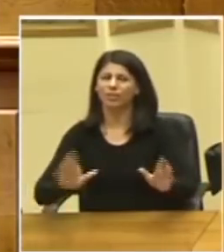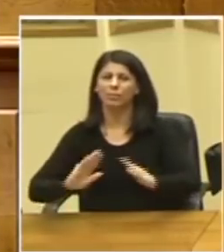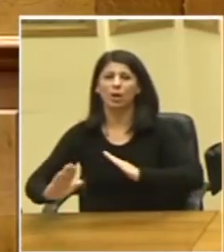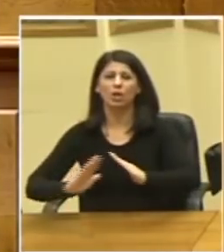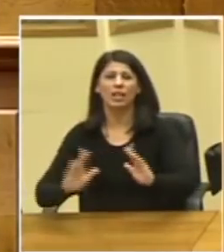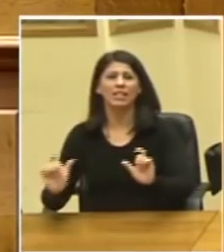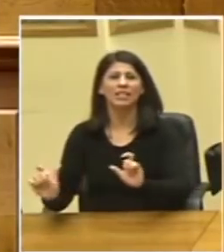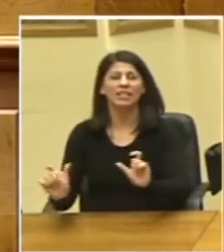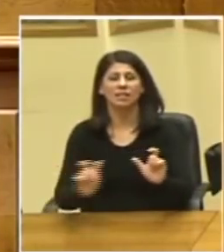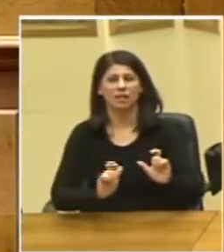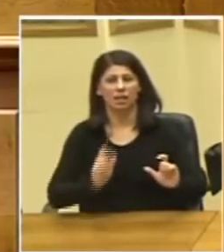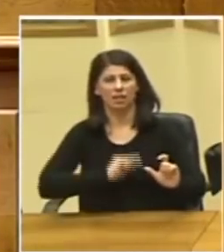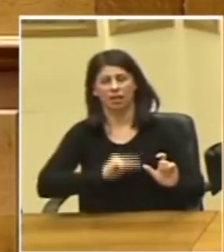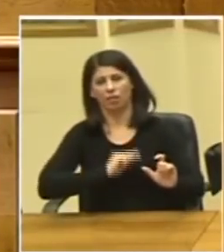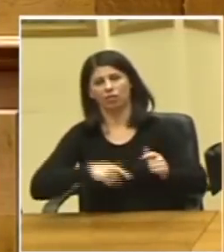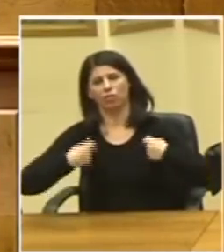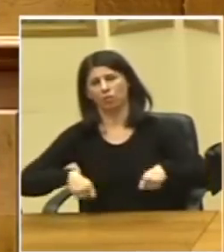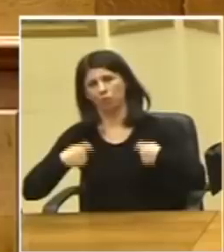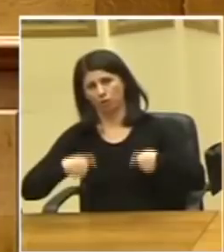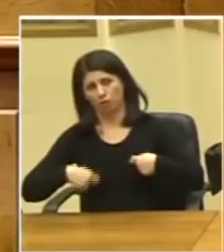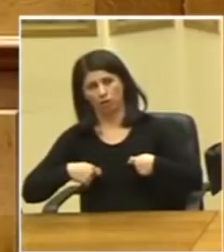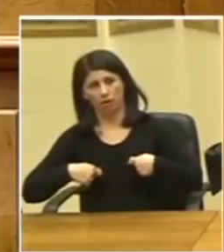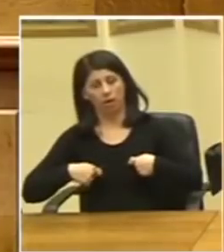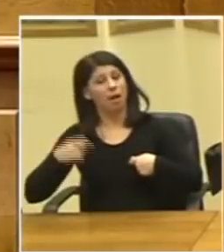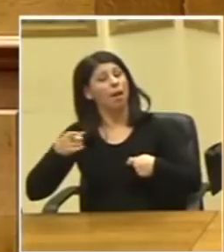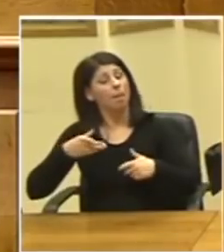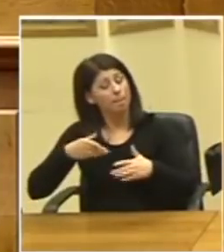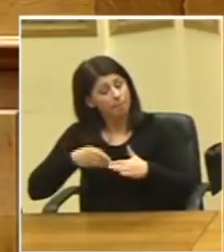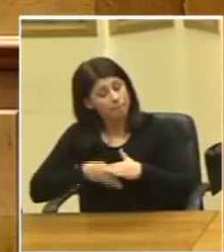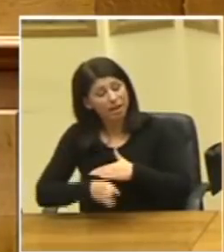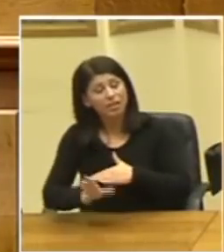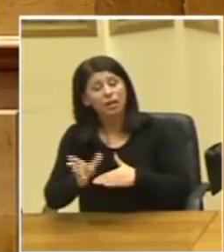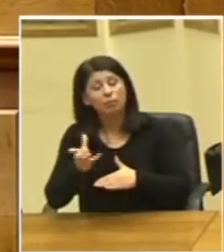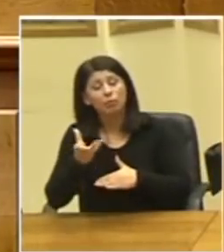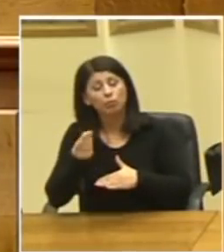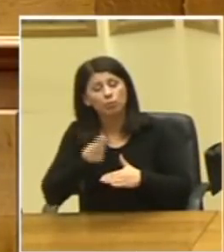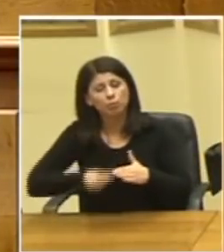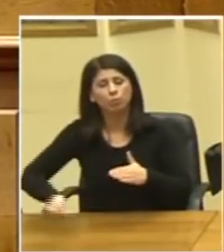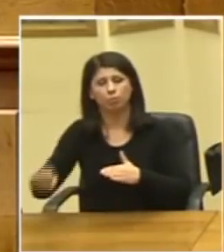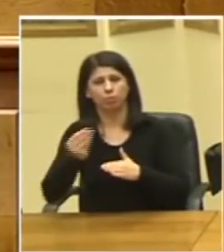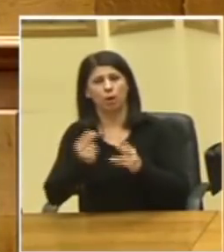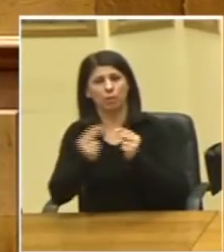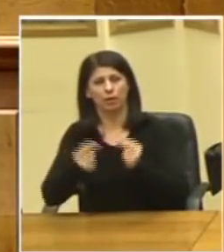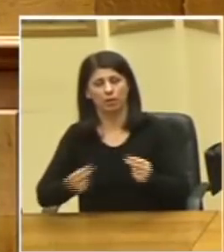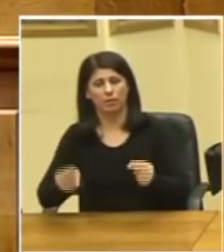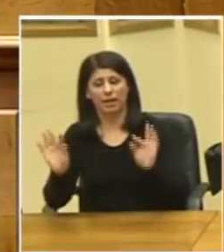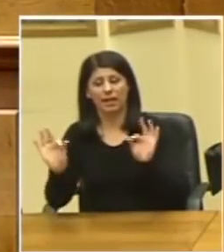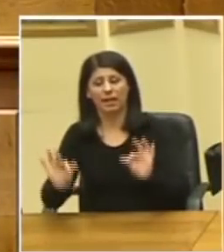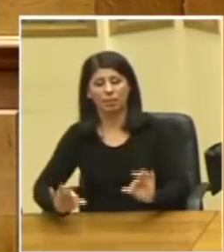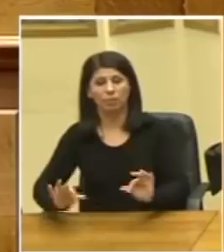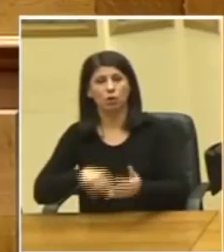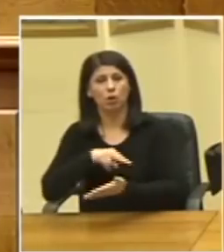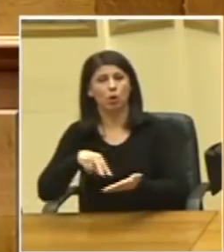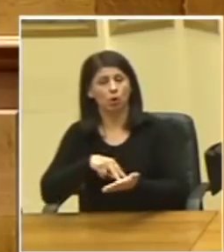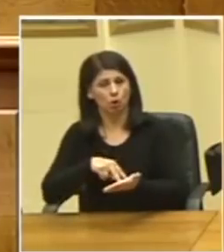της κερδοφορίας του μεγάλου κεφαλαίου, μέσα από τον πιο αποτελεσματικό ρυθμιστικό ρόλο του κράτους στο